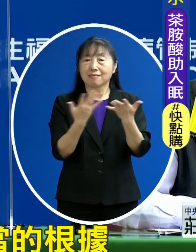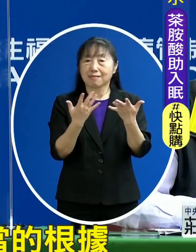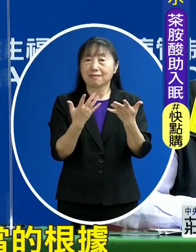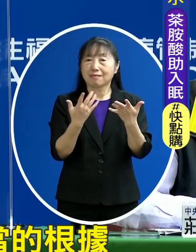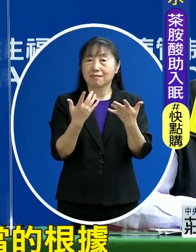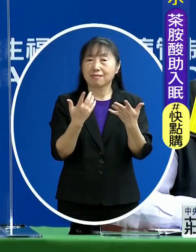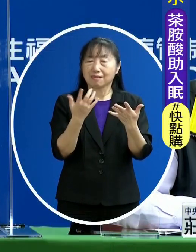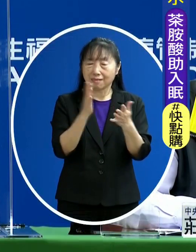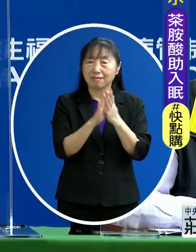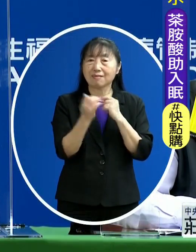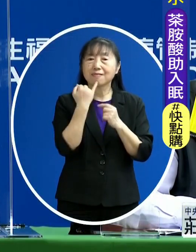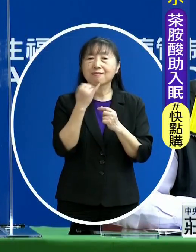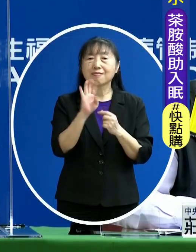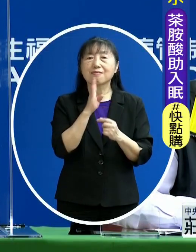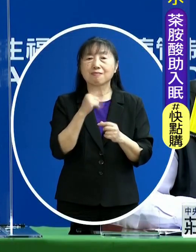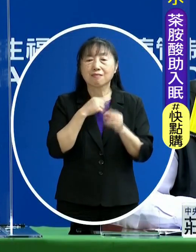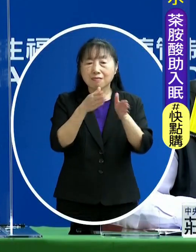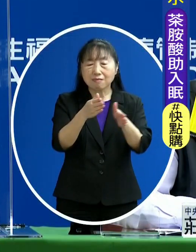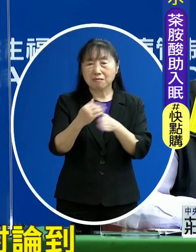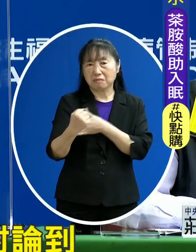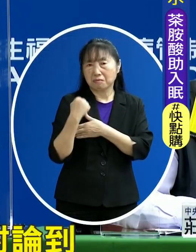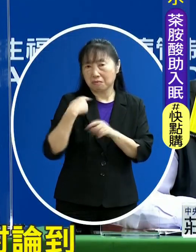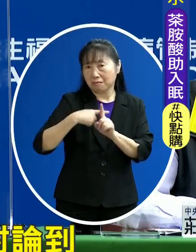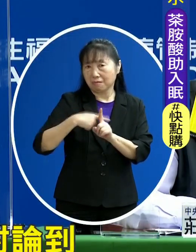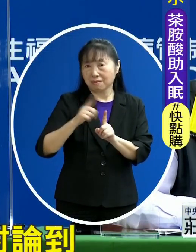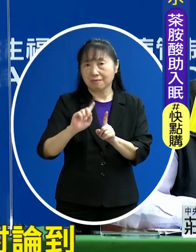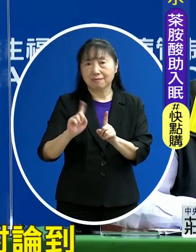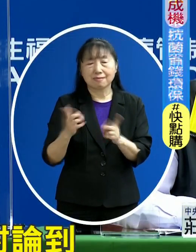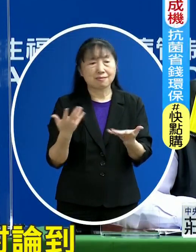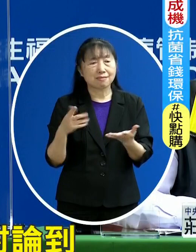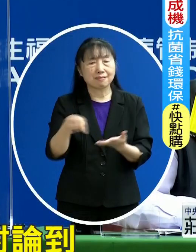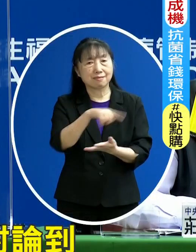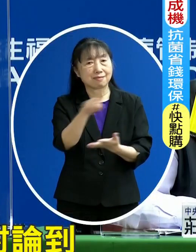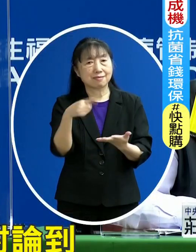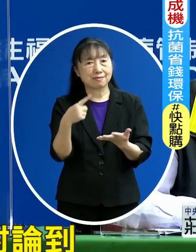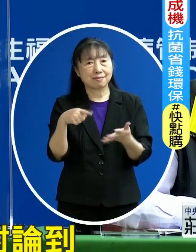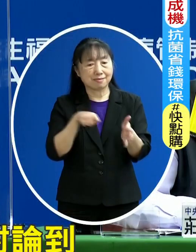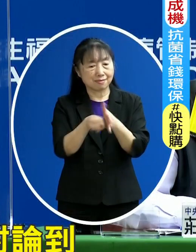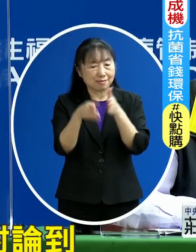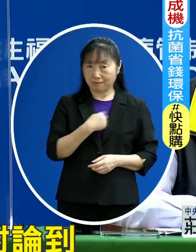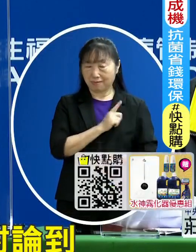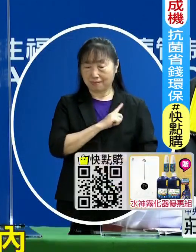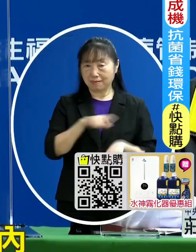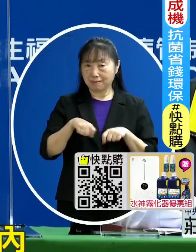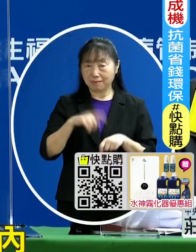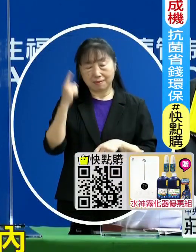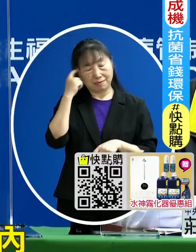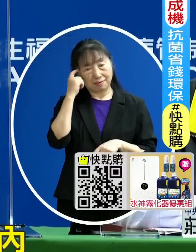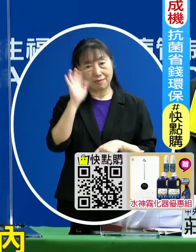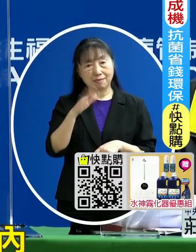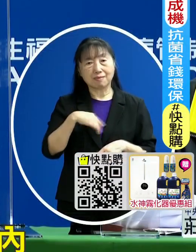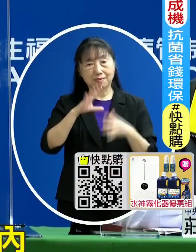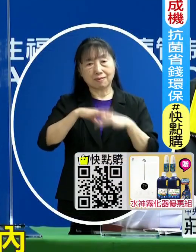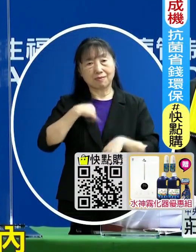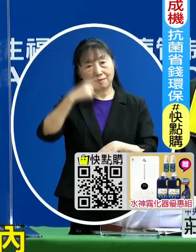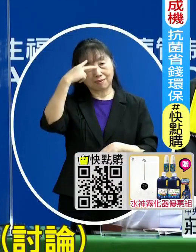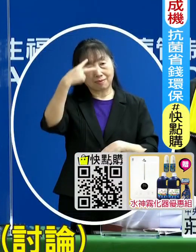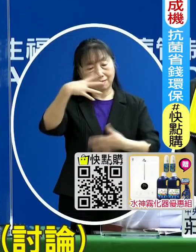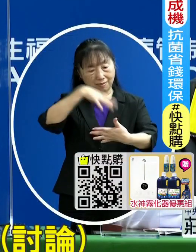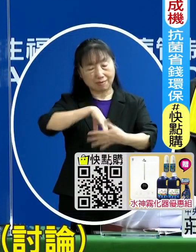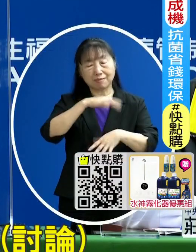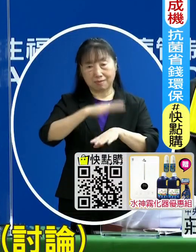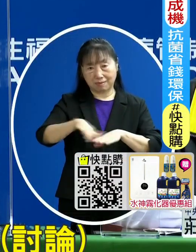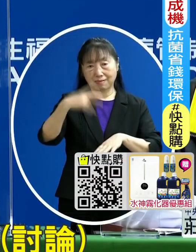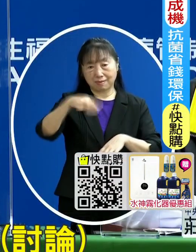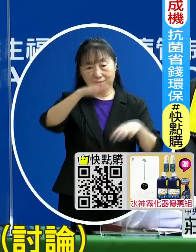据，但至于在强度大家就比较没有直接来讨论到，所以大概在2天内我们再召